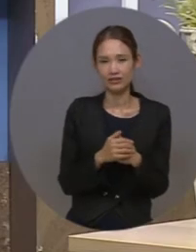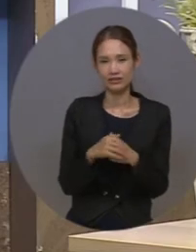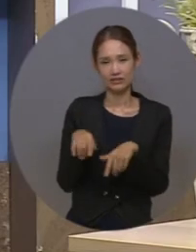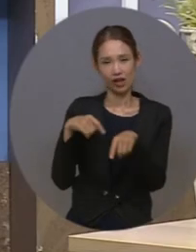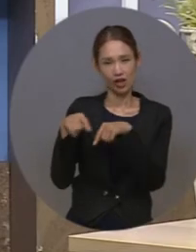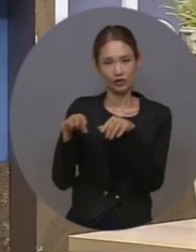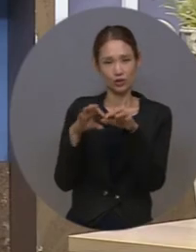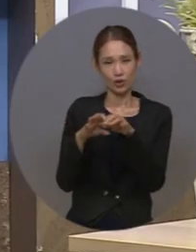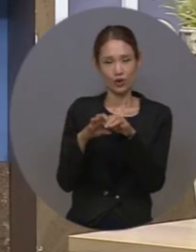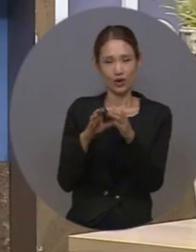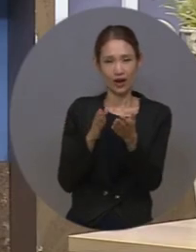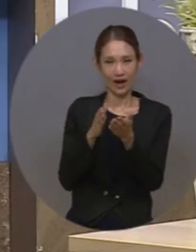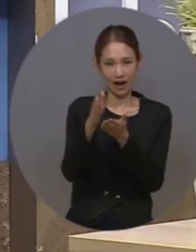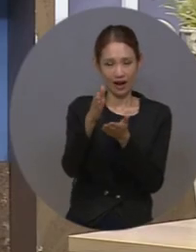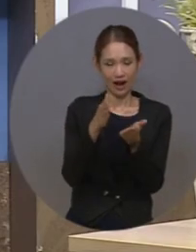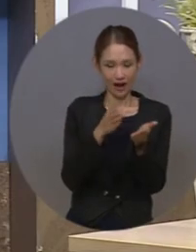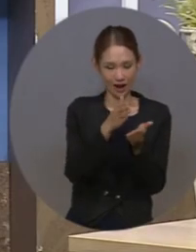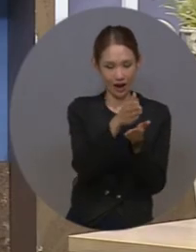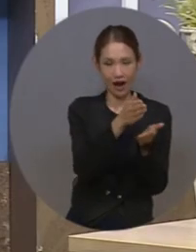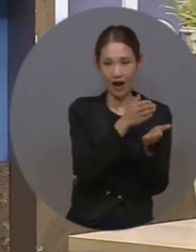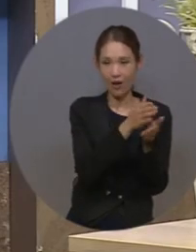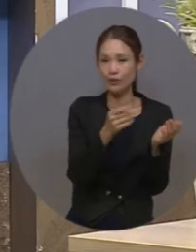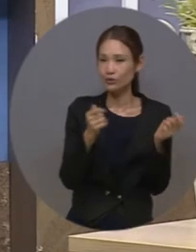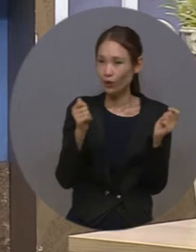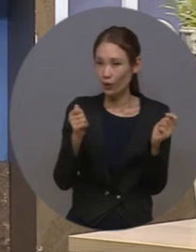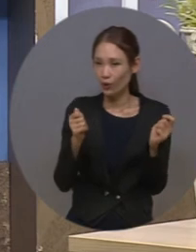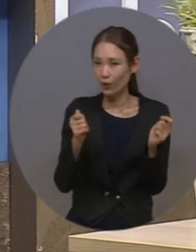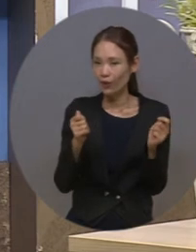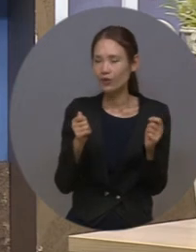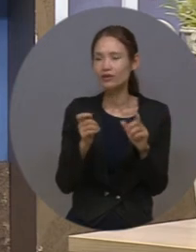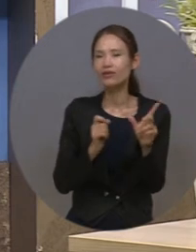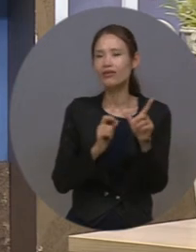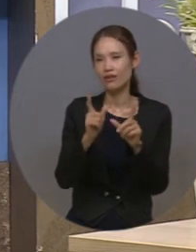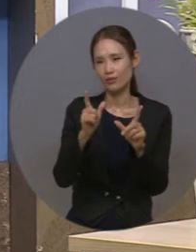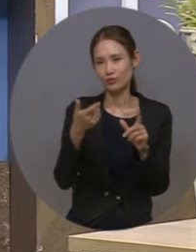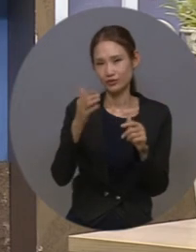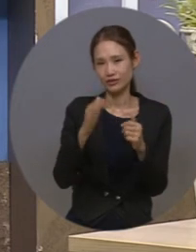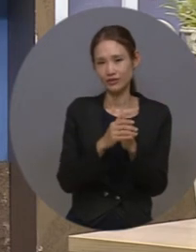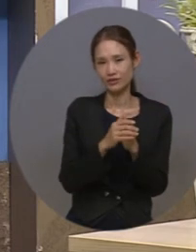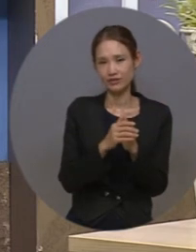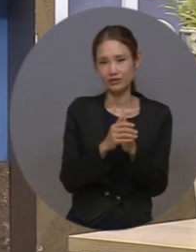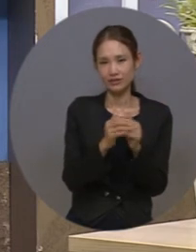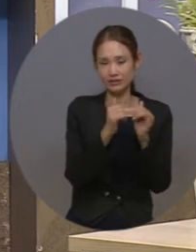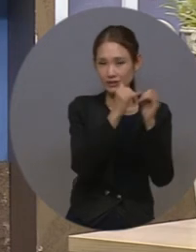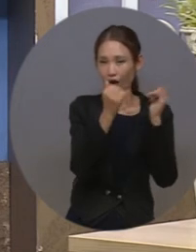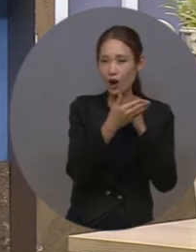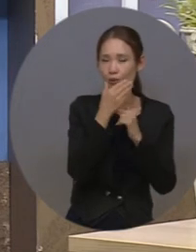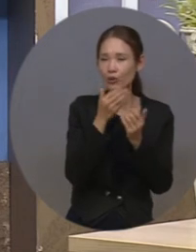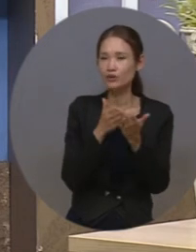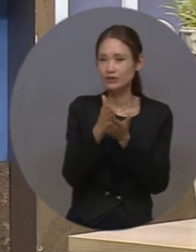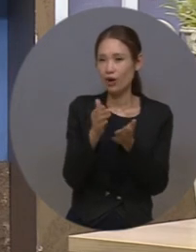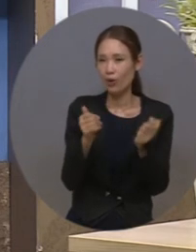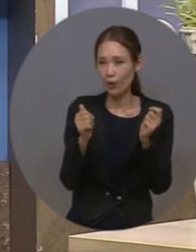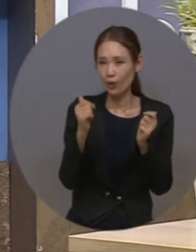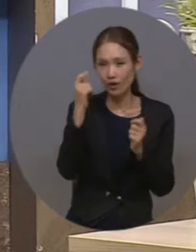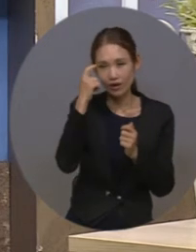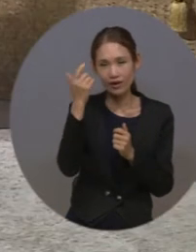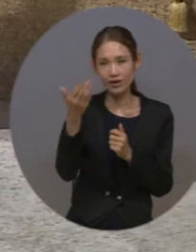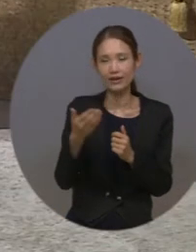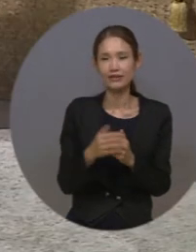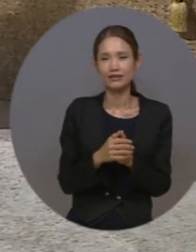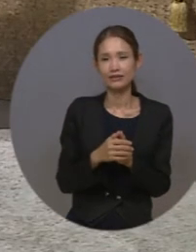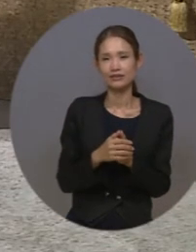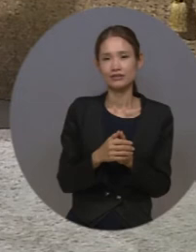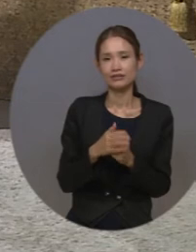정치와 관련된 이 학과 전공을 하실 수도 있는데 어떻게 해서 이 사회복지를 전공해야겠다 하고 마음을 먹으셨어요?